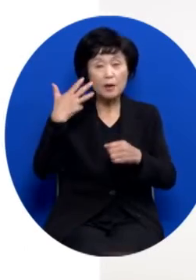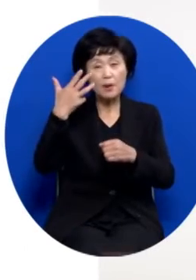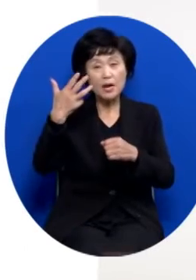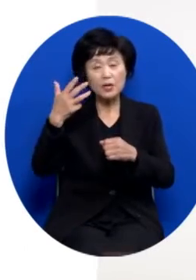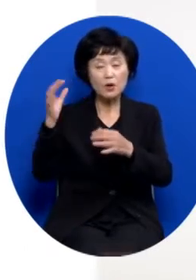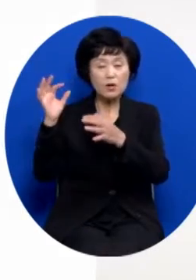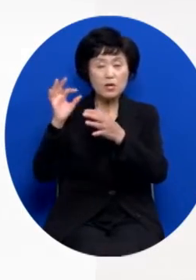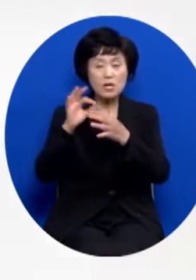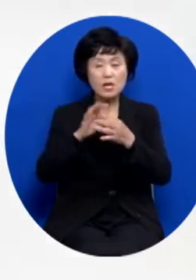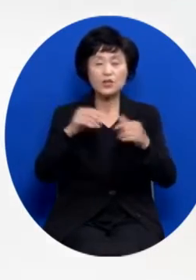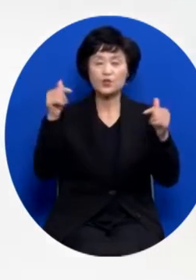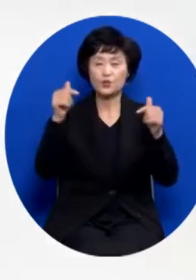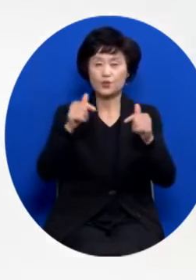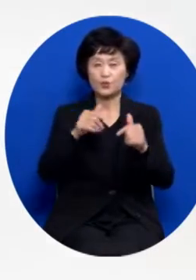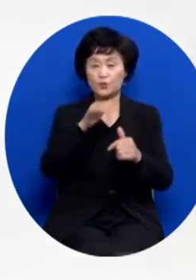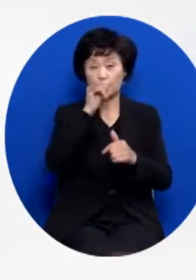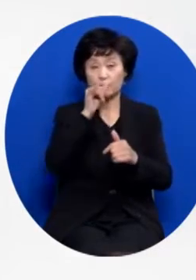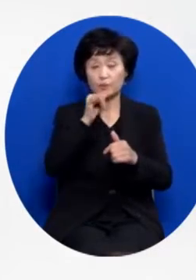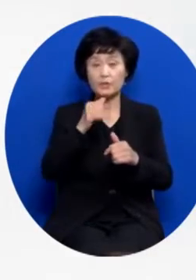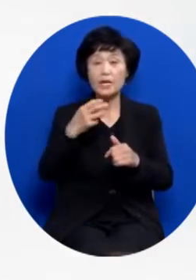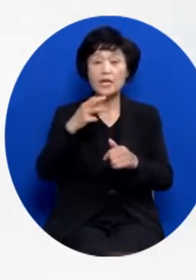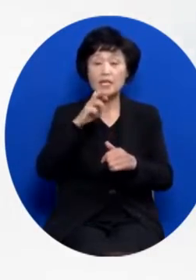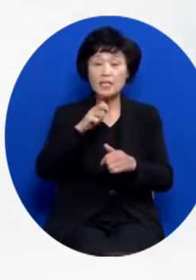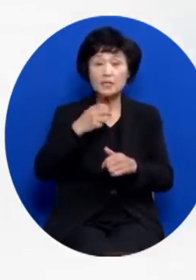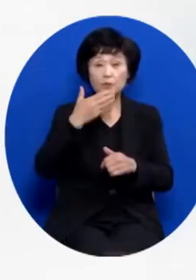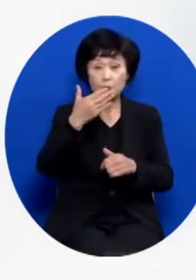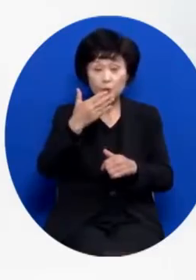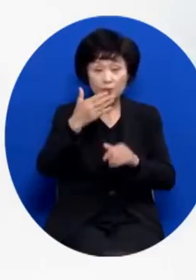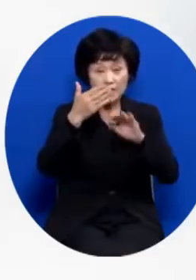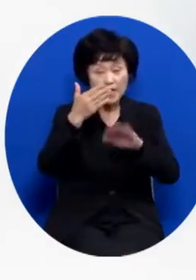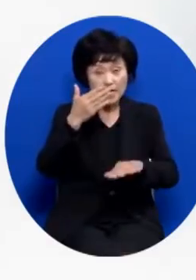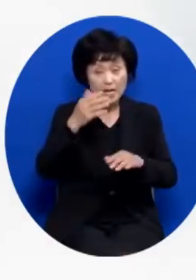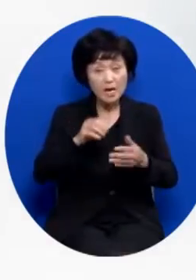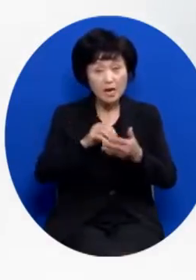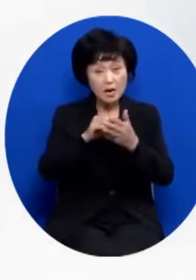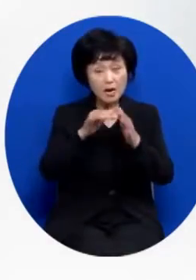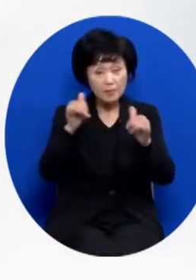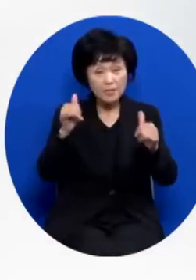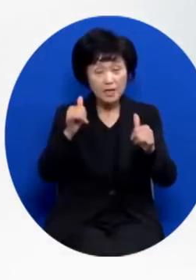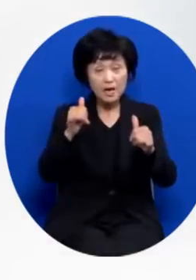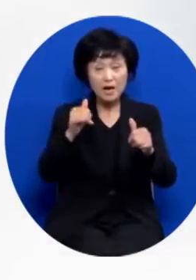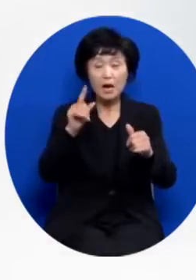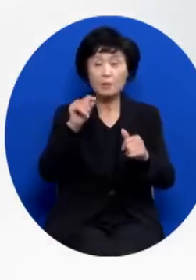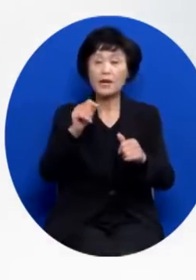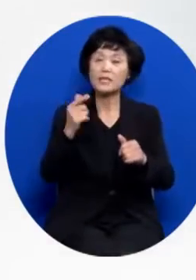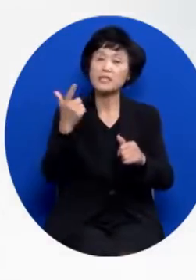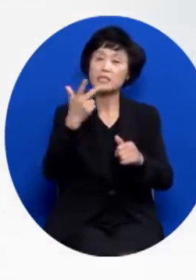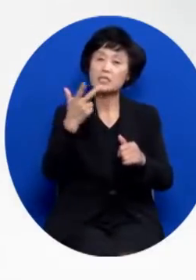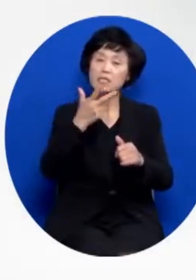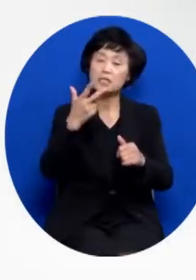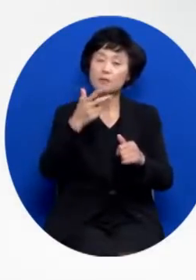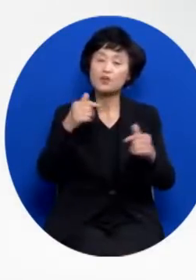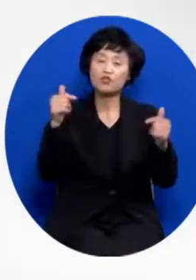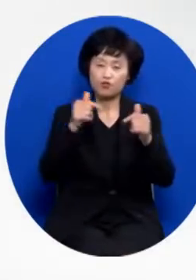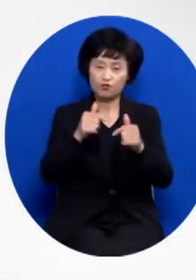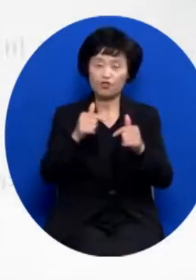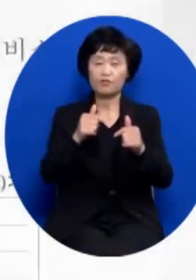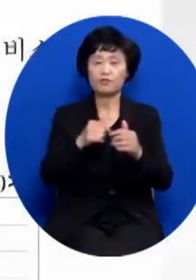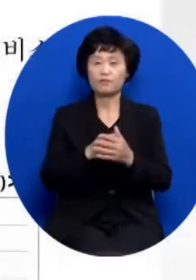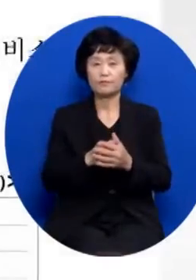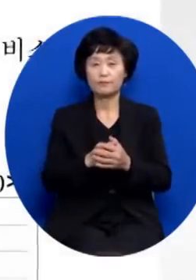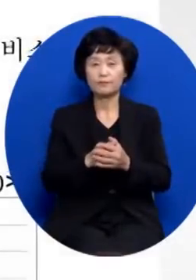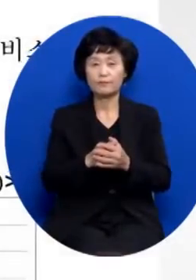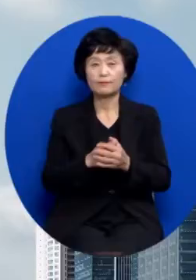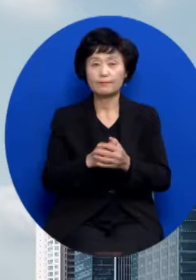것으로 확인됐습니다. 특히 29세 이하 가입자 수가 1년 전보다 1만 7천 명 줄어들면서 감소폭이 확대된 것으로